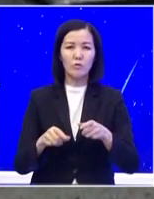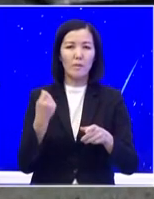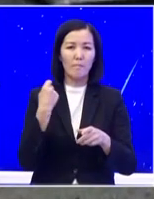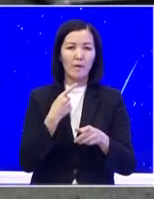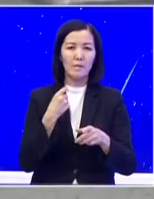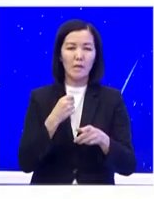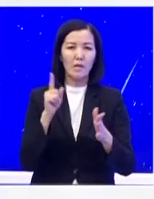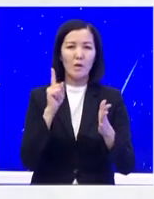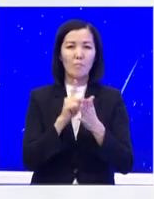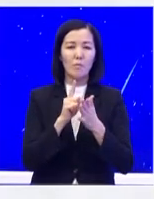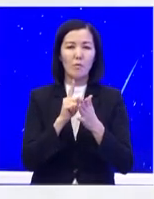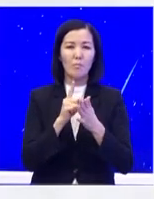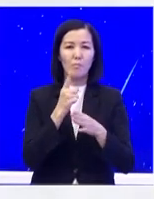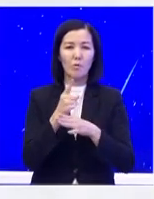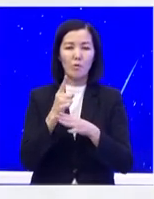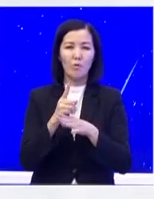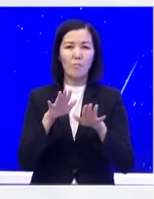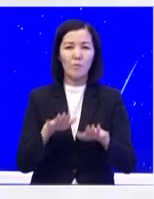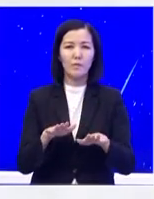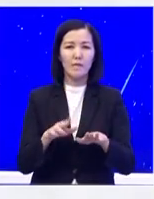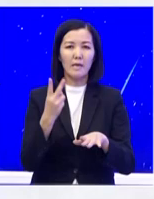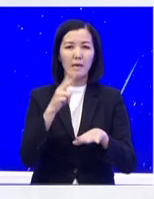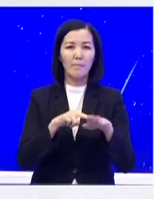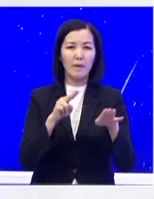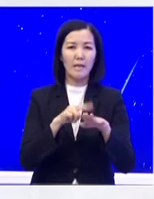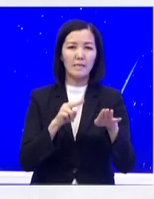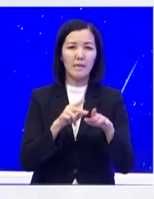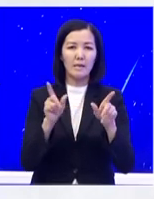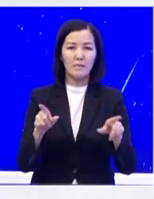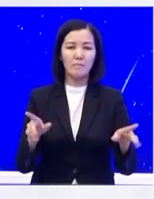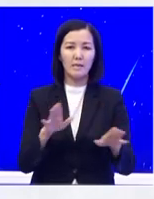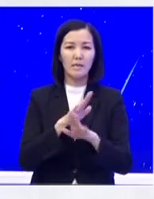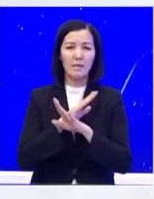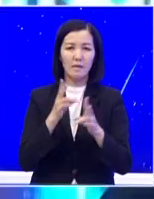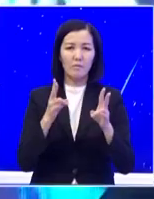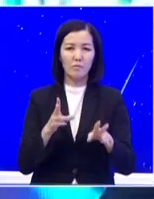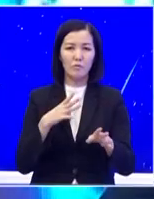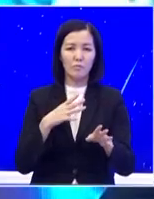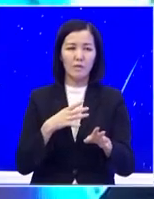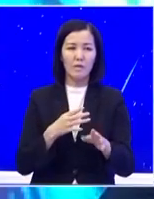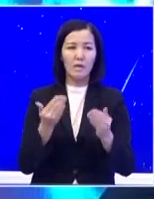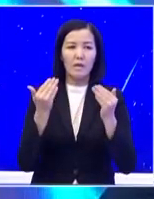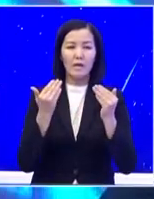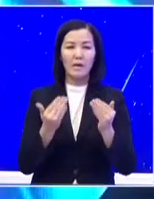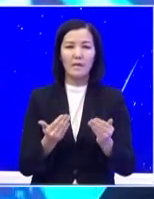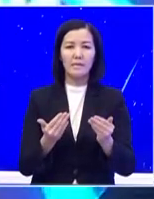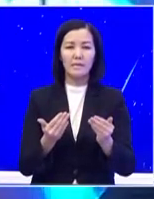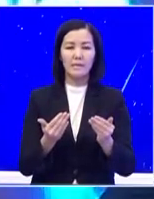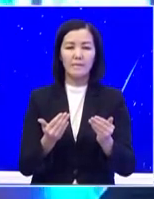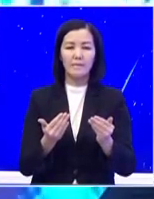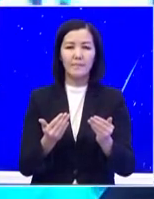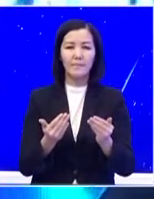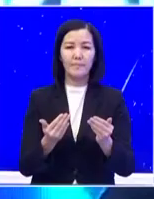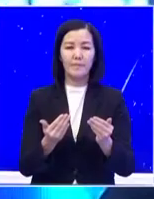күйінде блокпостағы полиция көлігіне соғылып, салдарынан екі полиция қызметкері көз жұмды. В настоящее время было проведено служебное